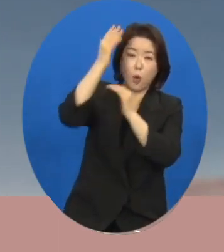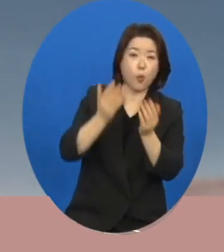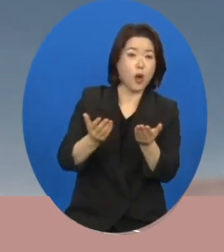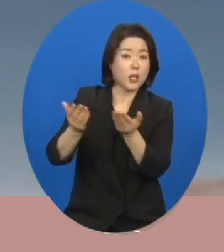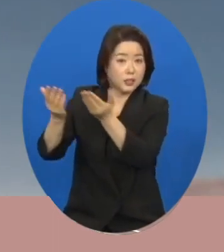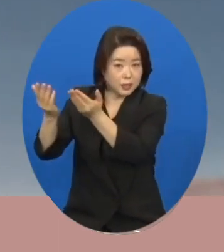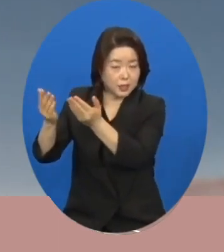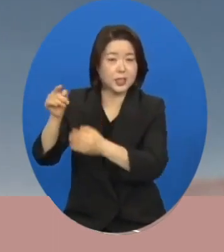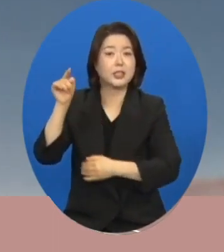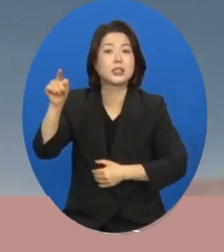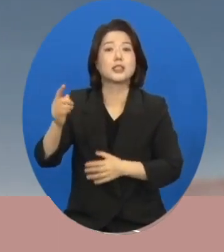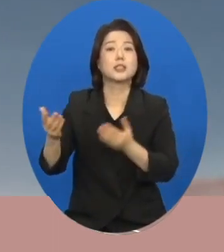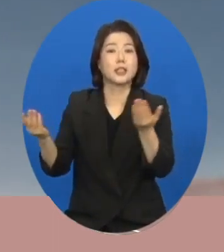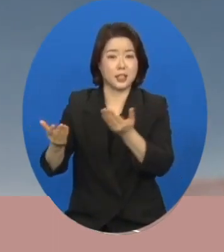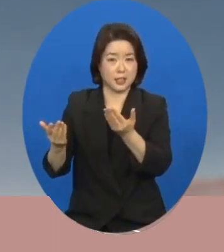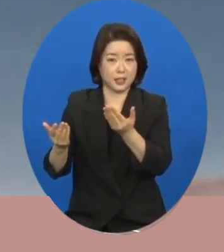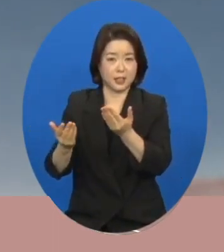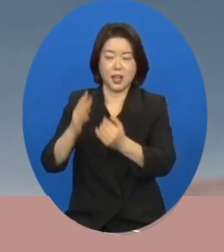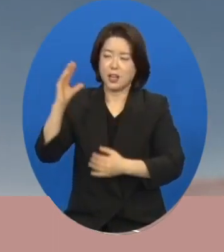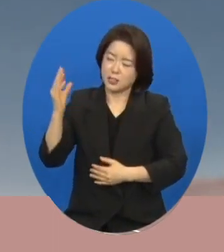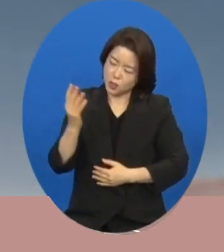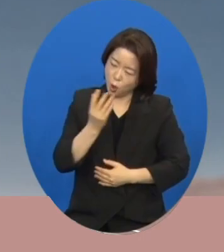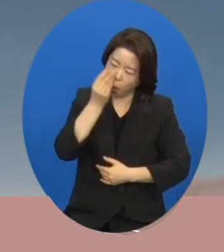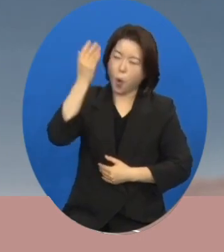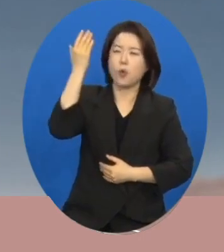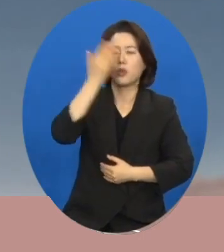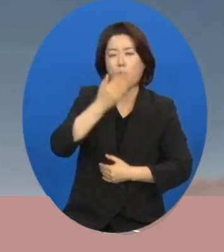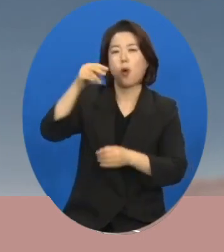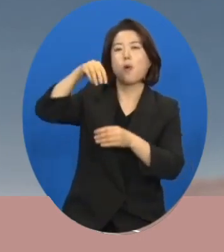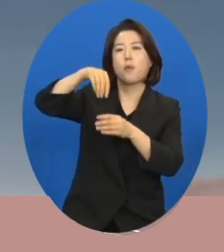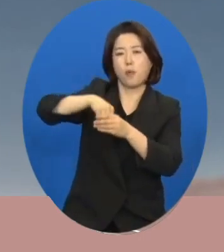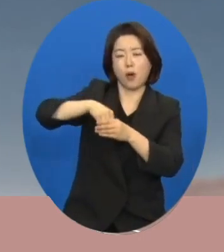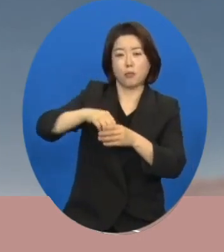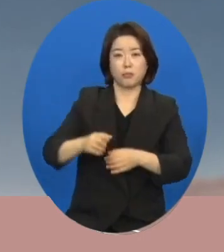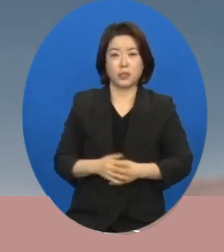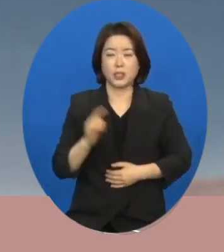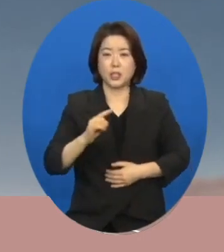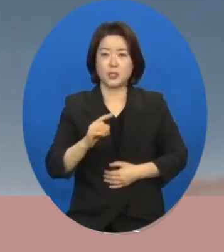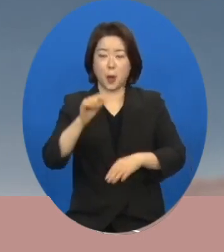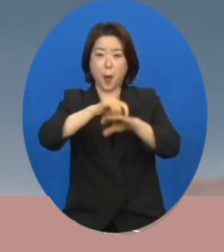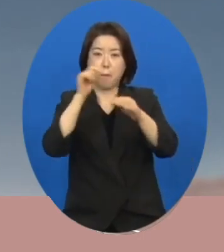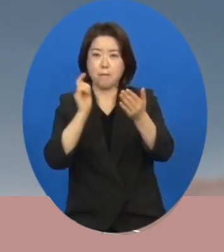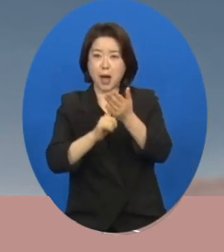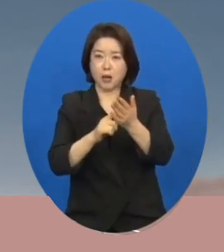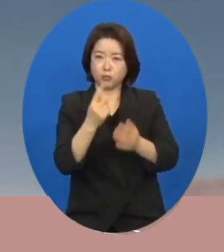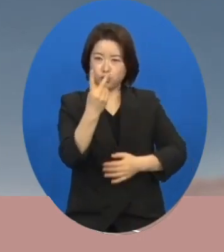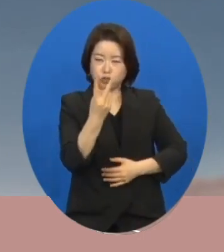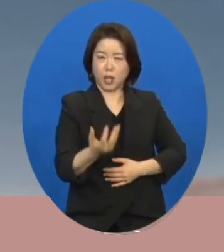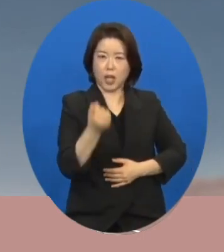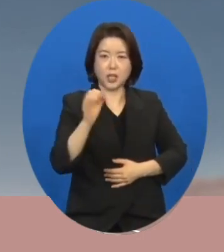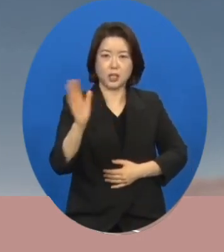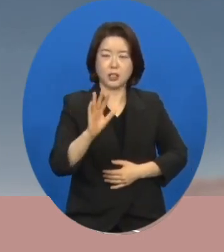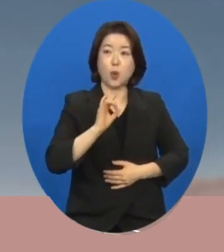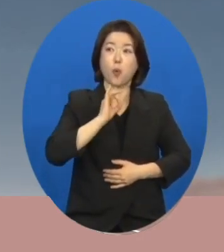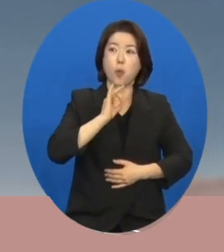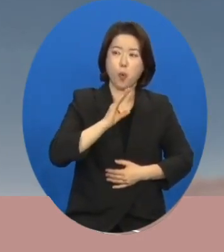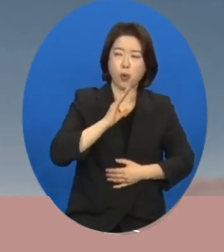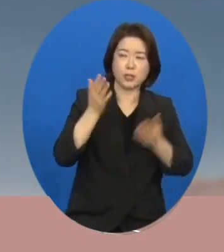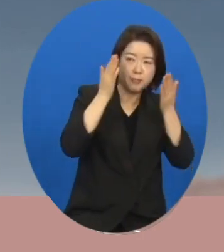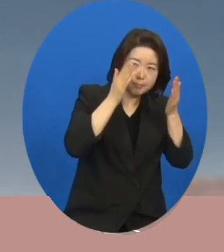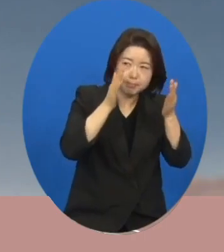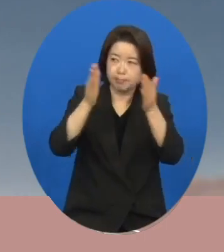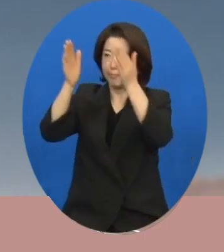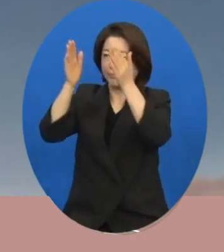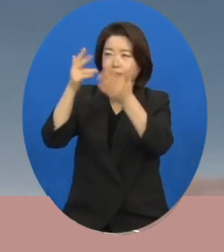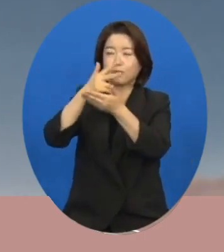그 일 그것이이 성결이에요 그래서 두 마음을 품지 않는 거예요 오직 그리스도만 바라보는 것이죠 주님이 하십니다